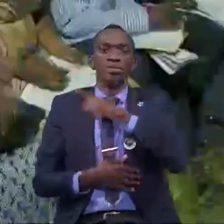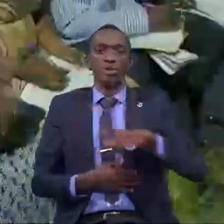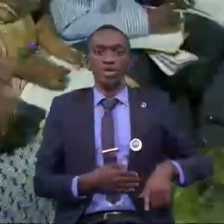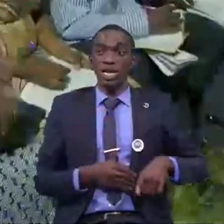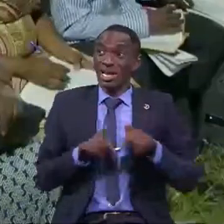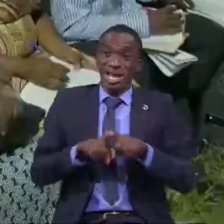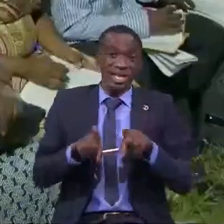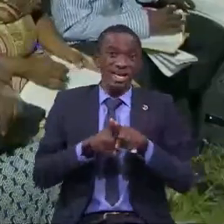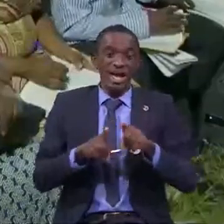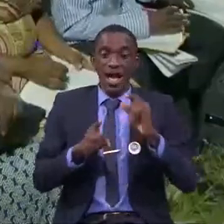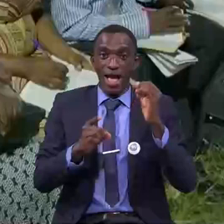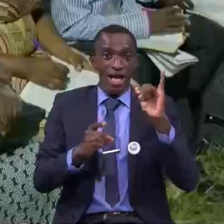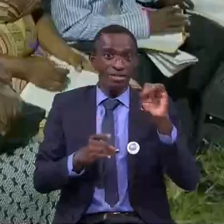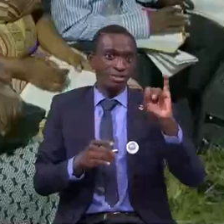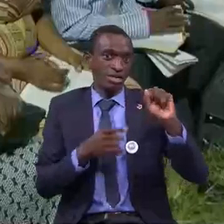Nous tous qui le visage.